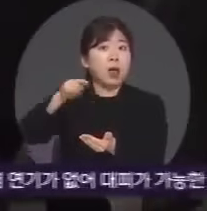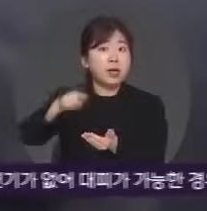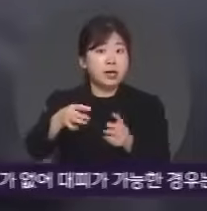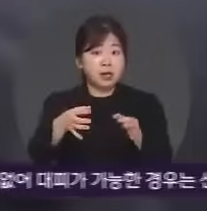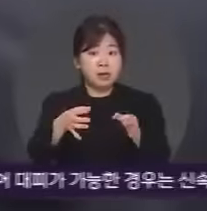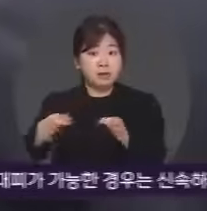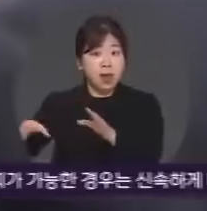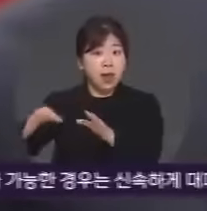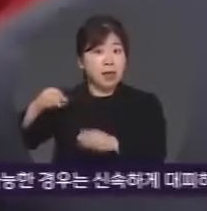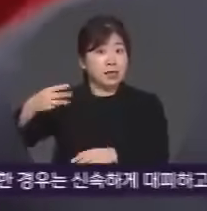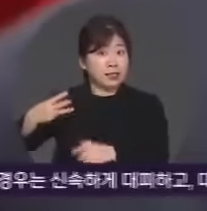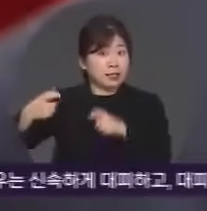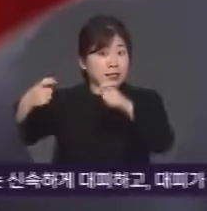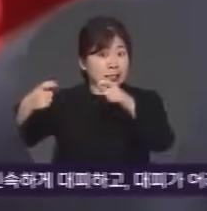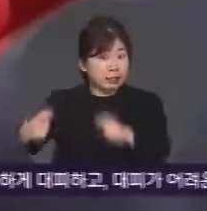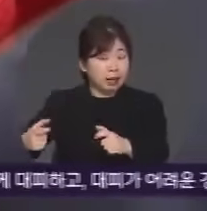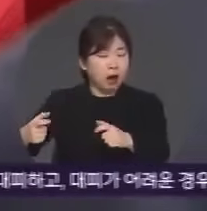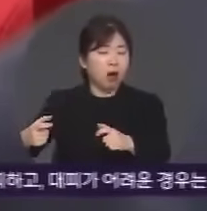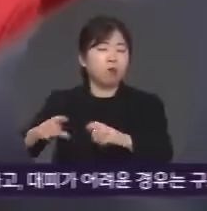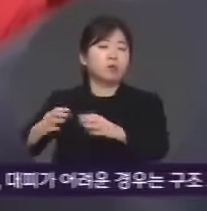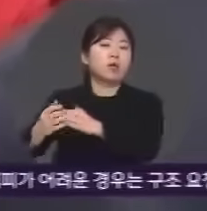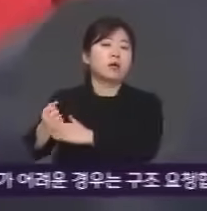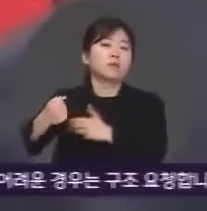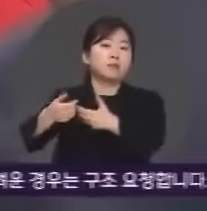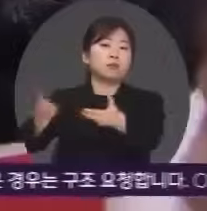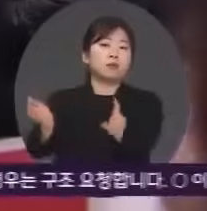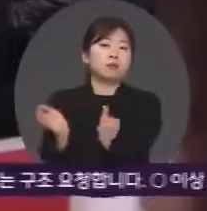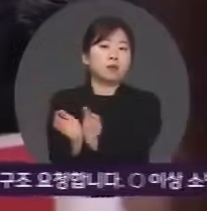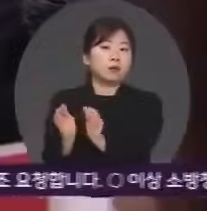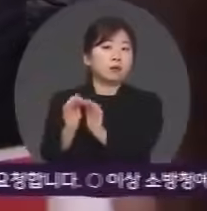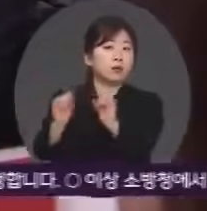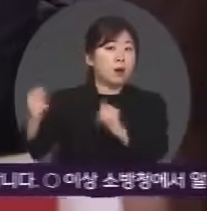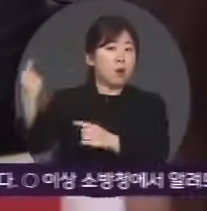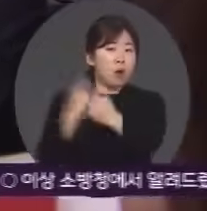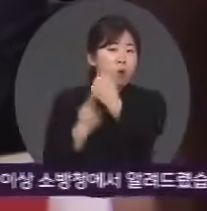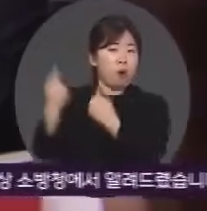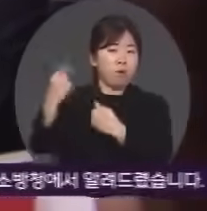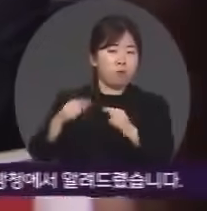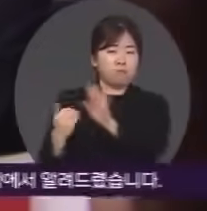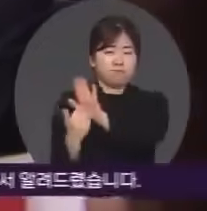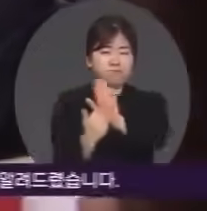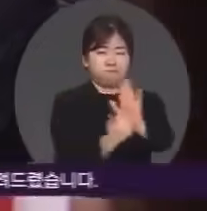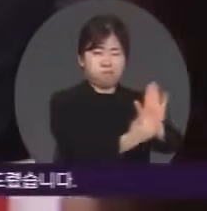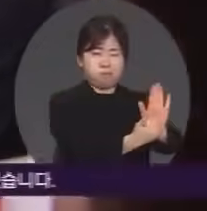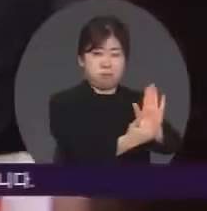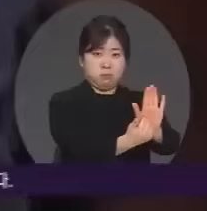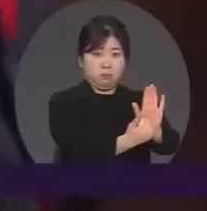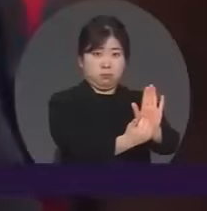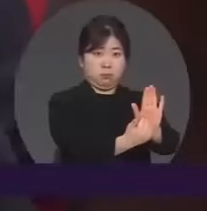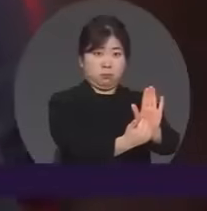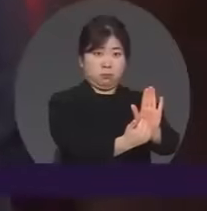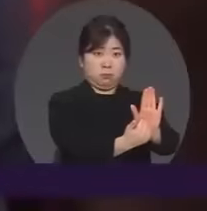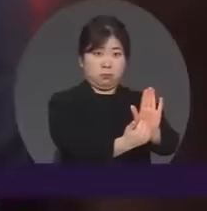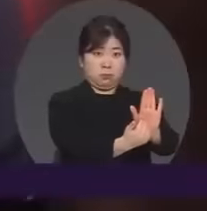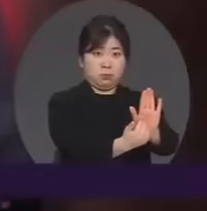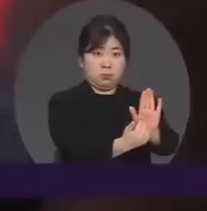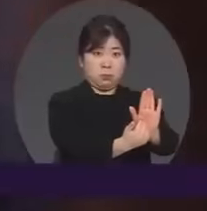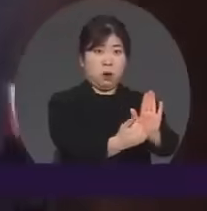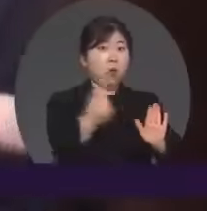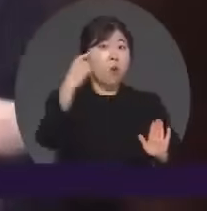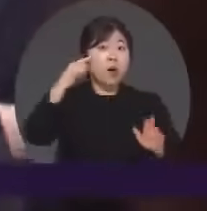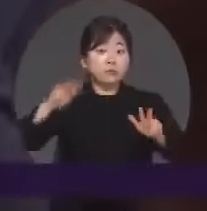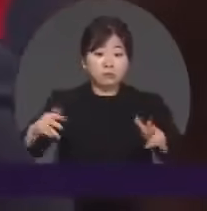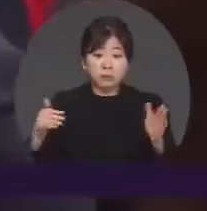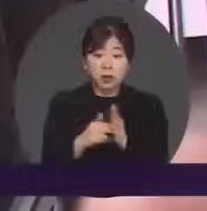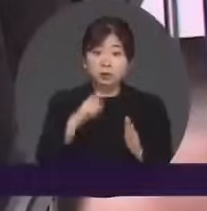출마 포기를 요구하며 출입문을 가로막습니다. 출마 선언을 하기까지 김해 지역 당원들과 한마디 협의도